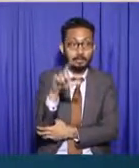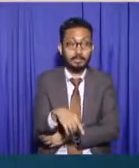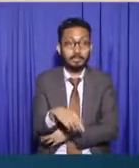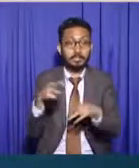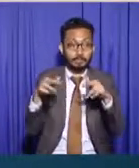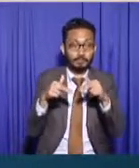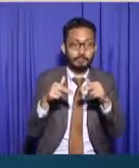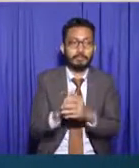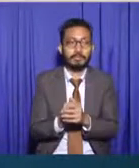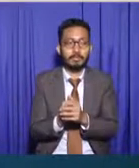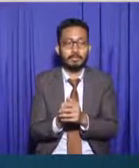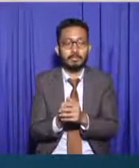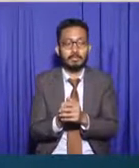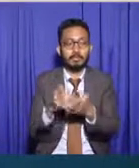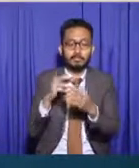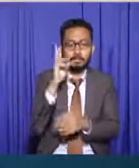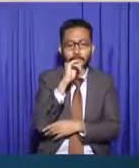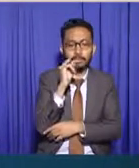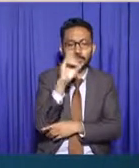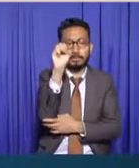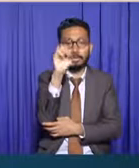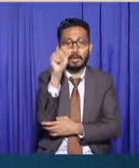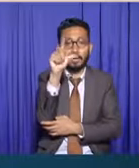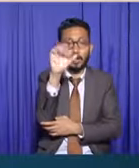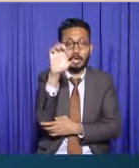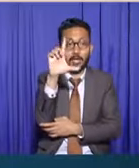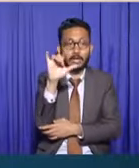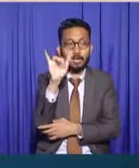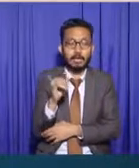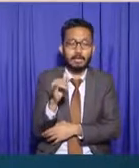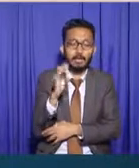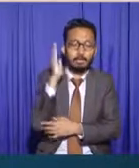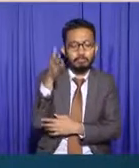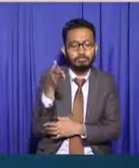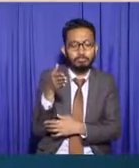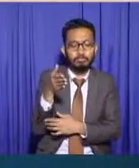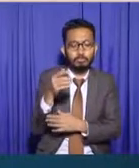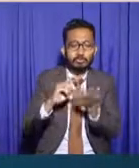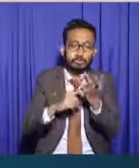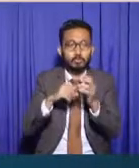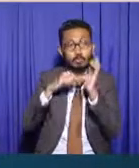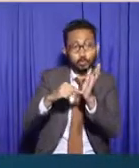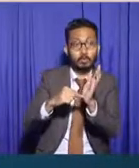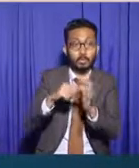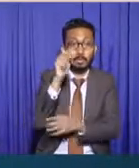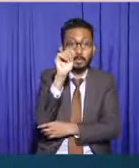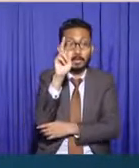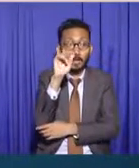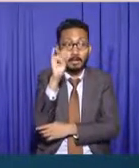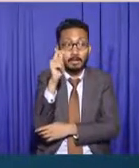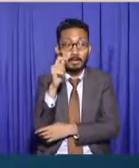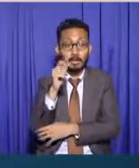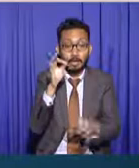merupakan alel yang hanya akan menunjukkan triknya apabila